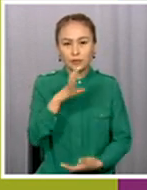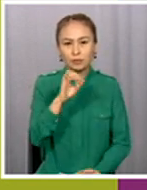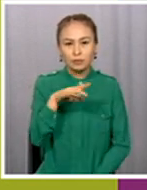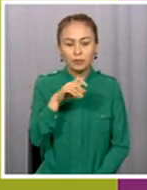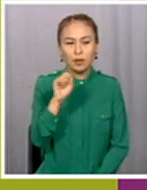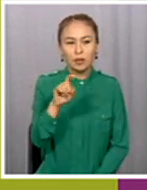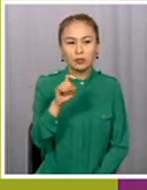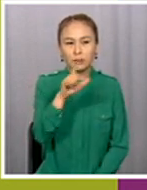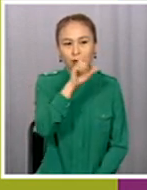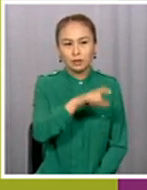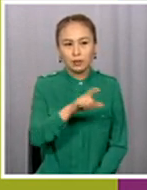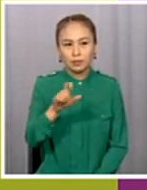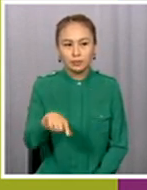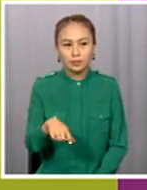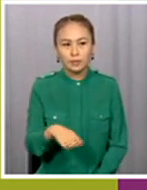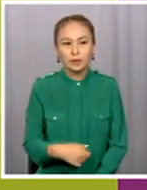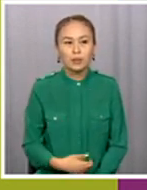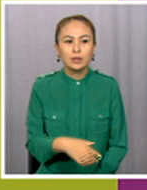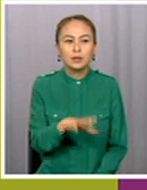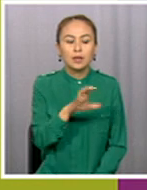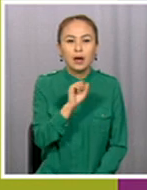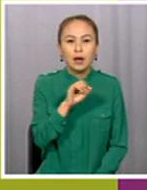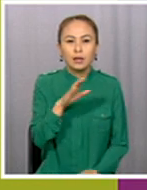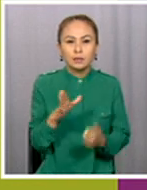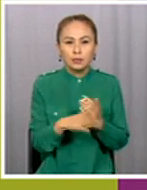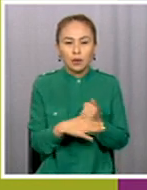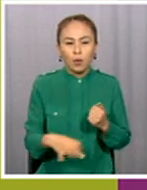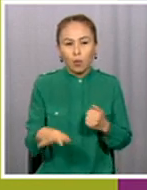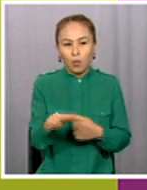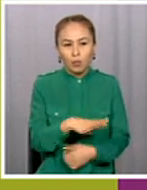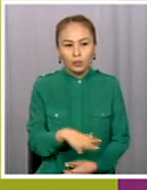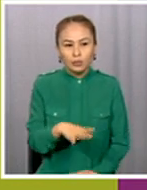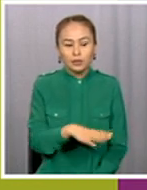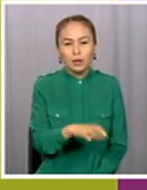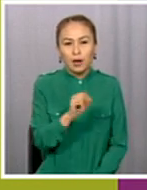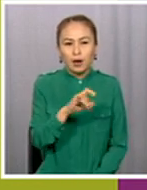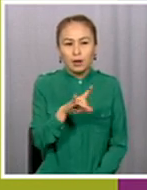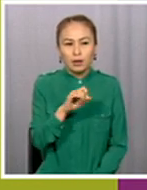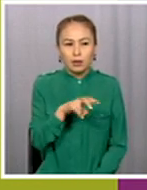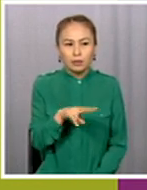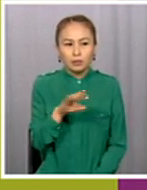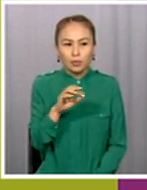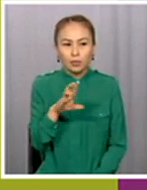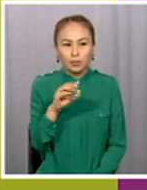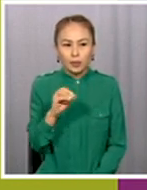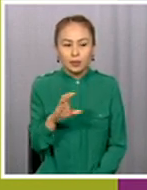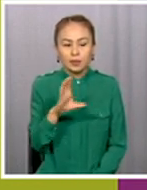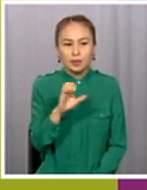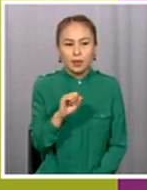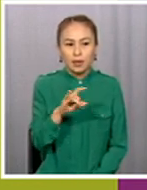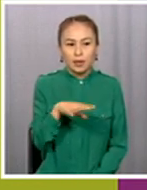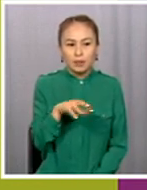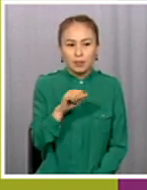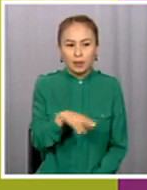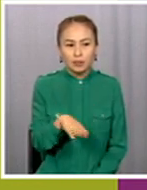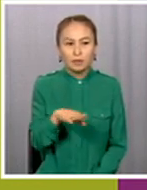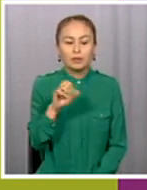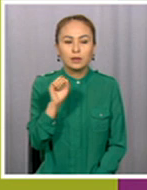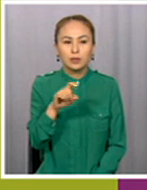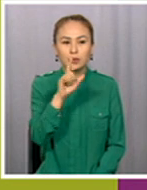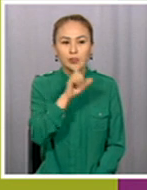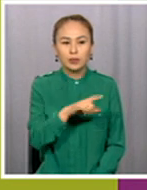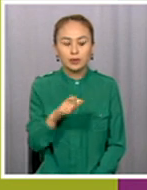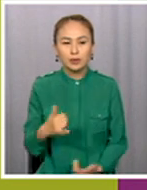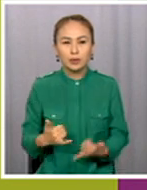адамына тоқталып өтейік. Атырау облысындағы Аралтөбе обасынан табылған сармат көсемі мен әйелі ерекше